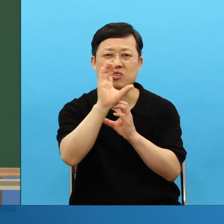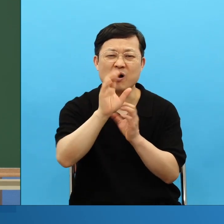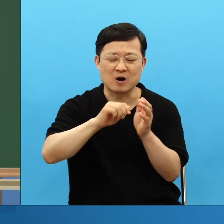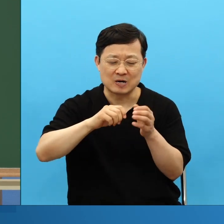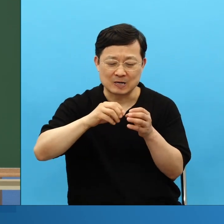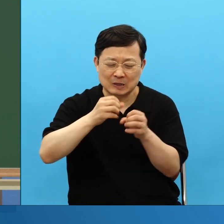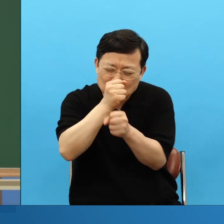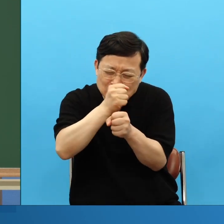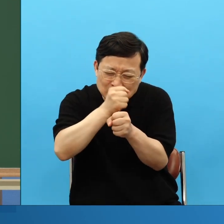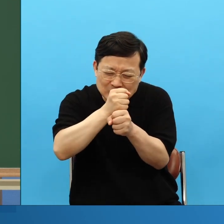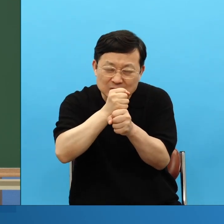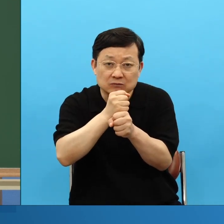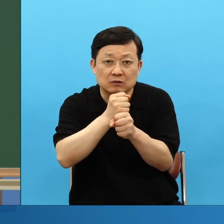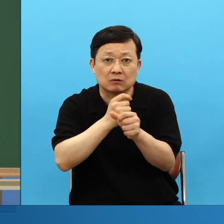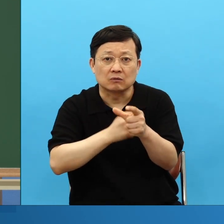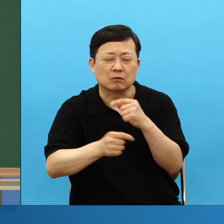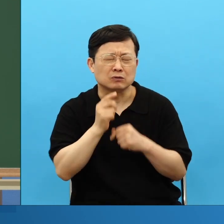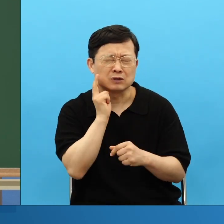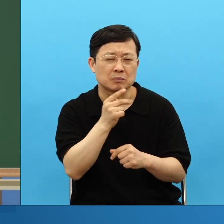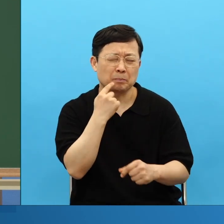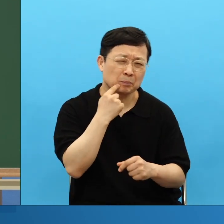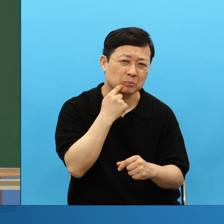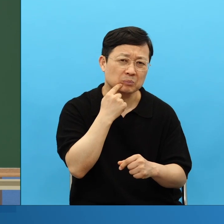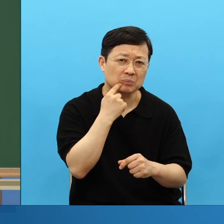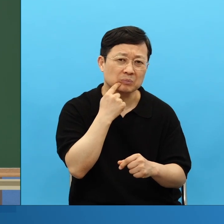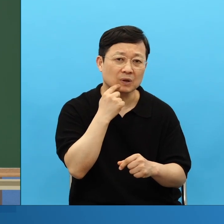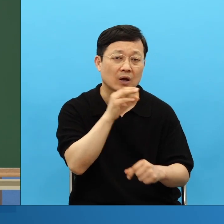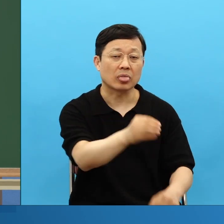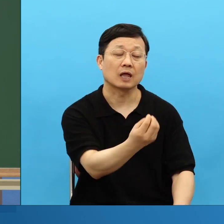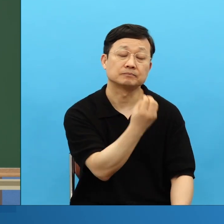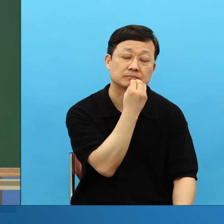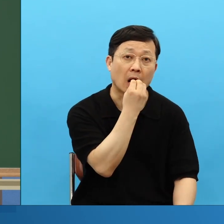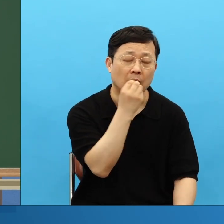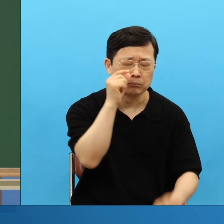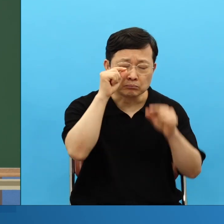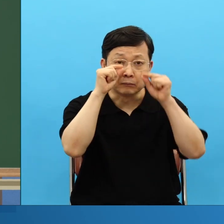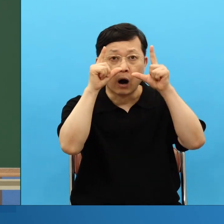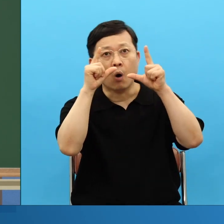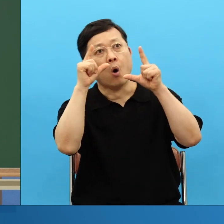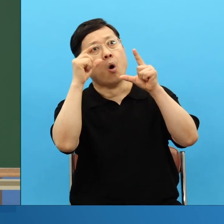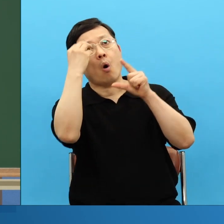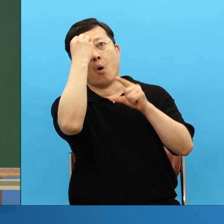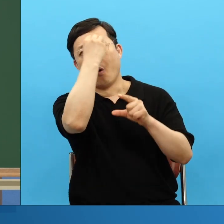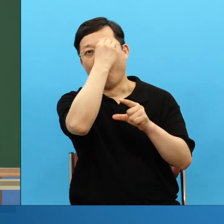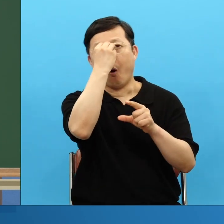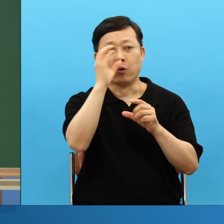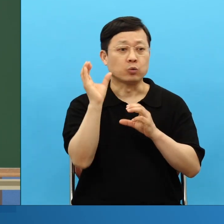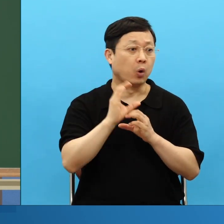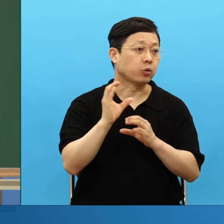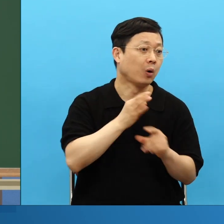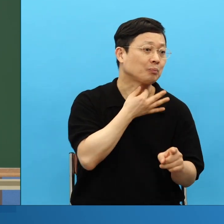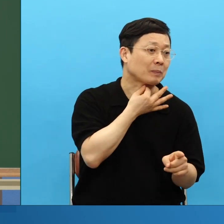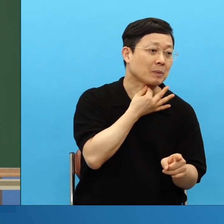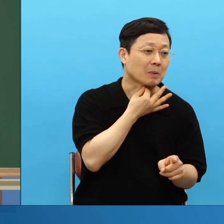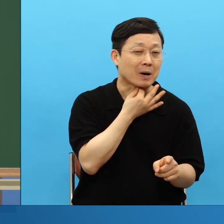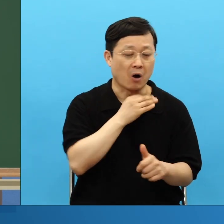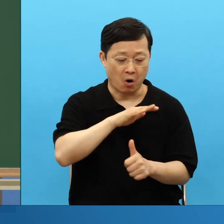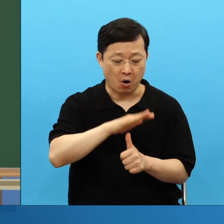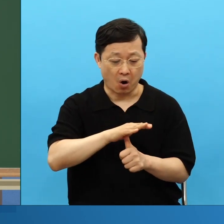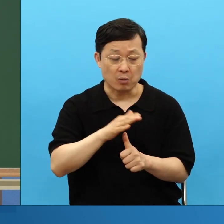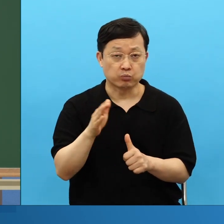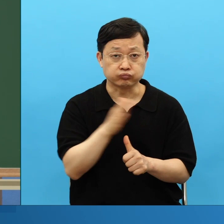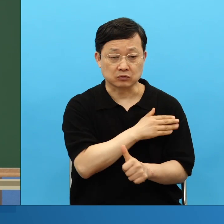중독성을 가지는, 한번 접하면 찾아야 돼. 어릴 때일수록 더 좋아. 대상을 가능하면